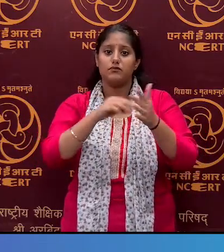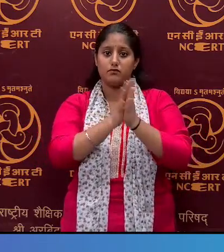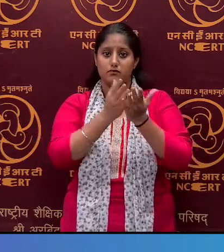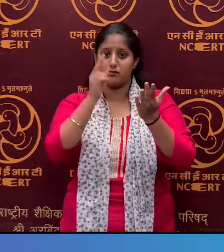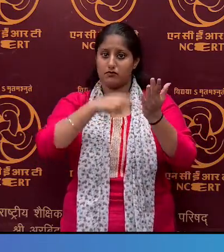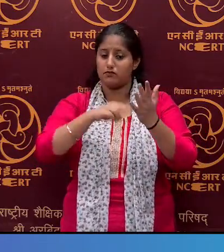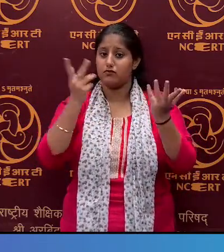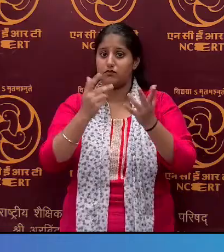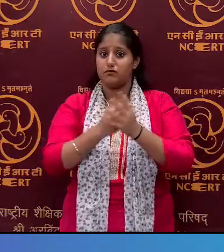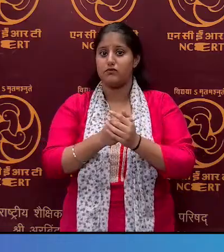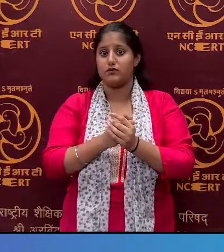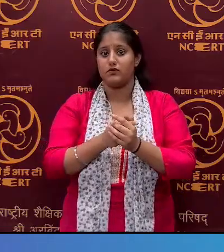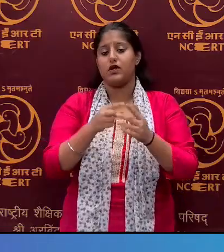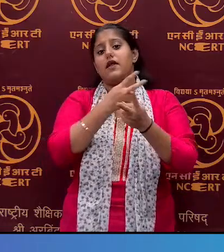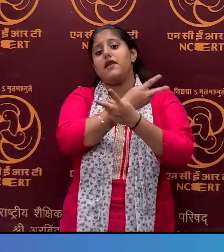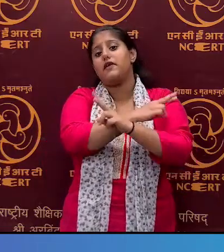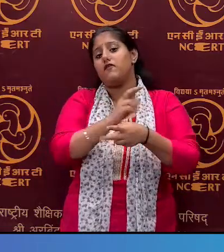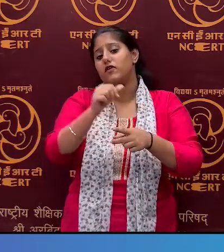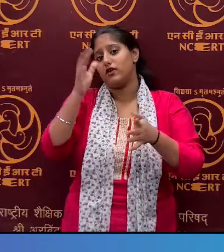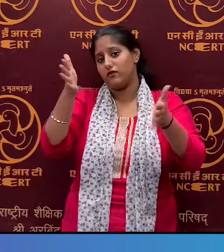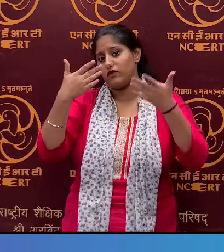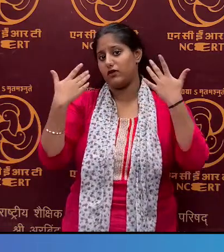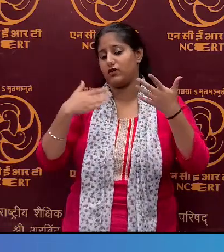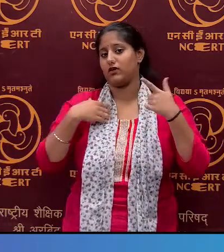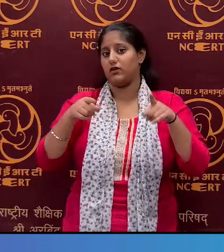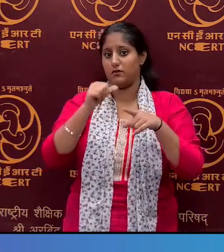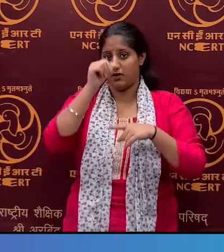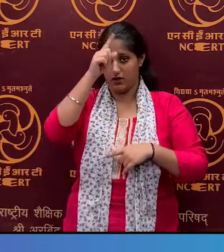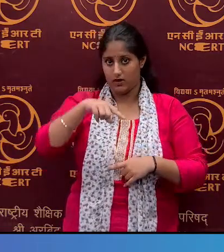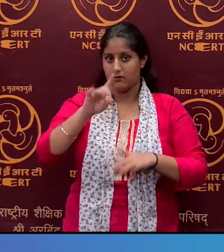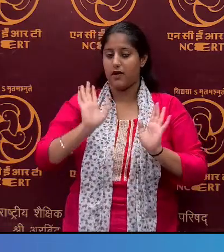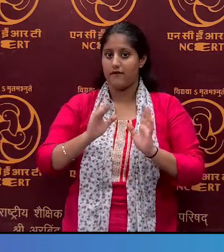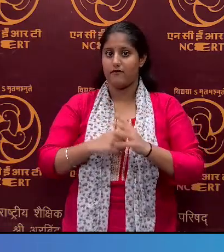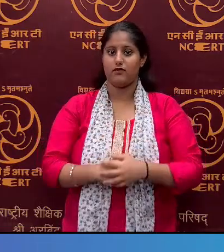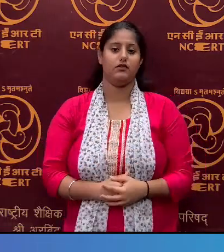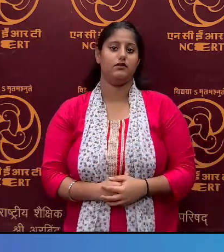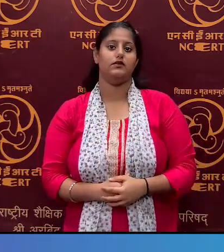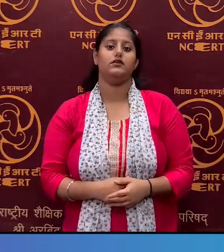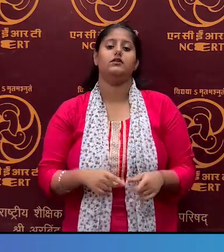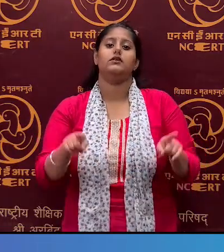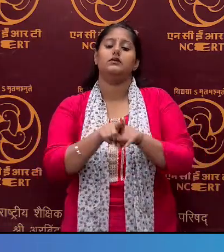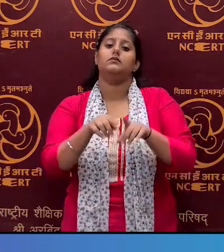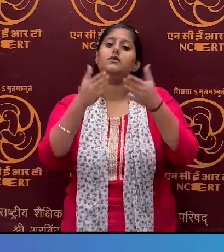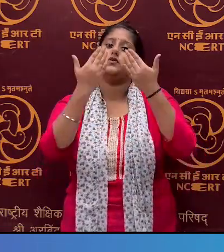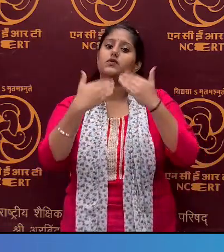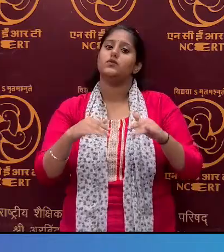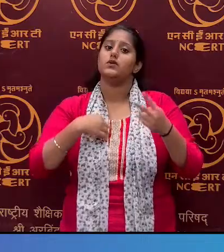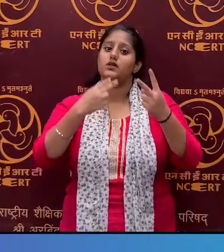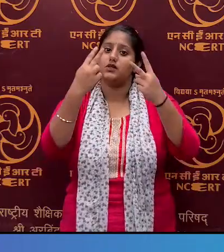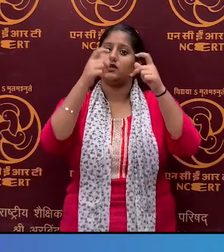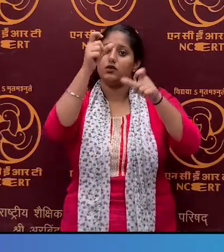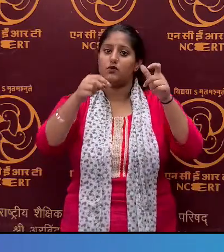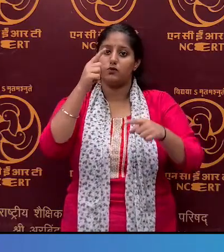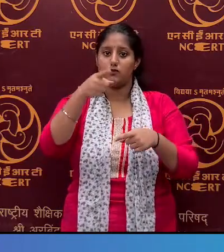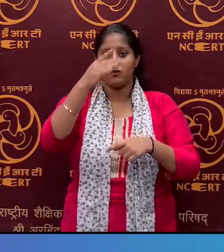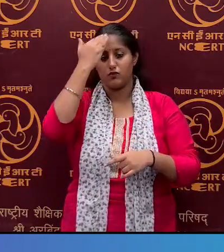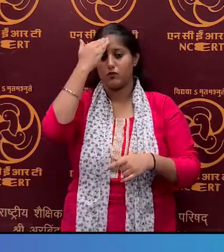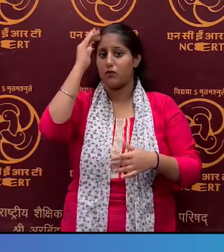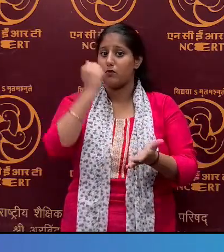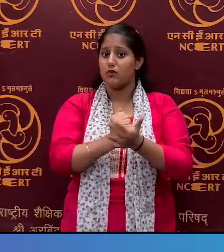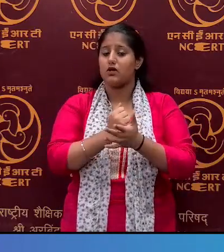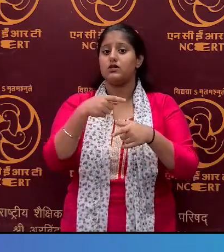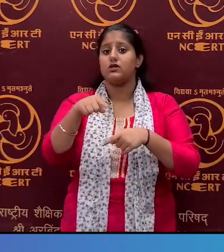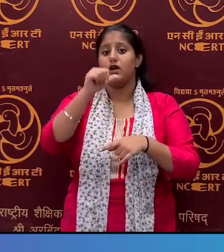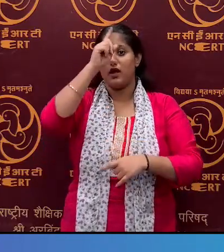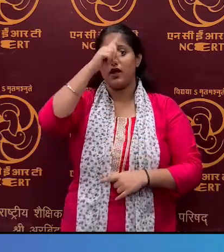पे वेरियस टाइप ऑफ क्लाइमेट दैट वी फाउंड इन इंडिया. स्टूडेंट्स एंड व्यूअर, यू नीड टू नो वन थिंग. इंडिया इज अ